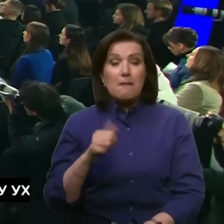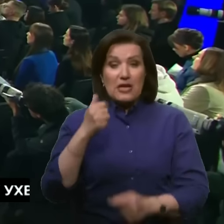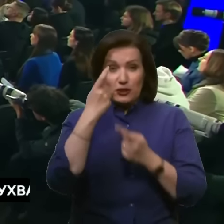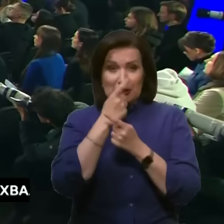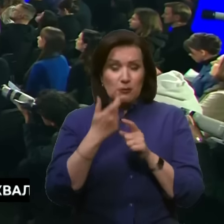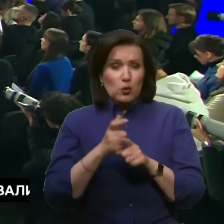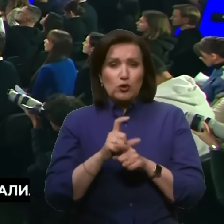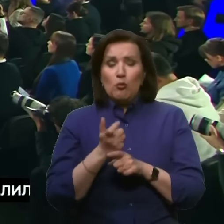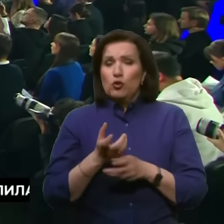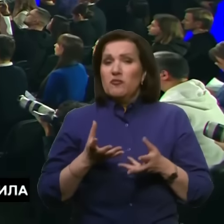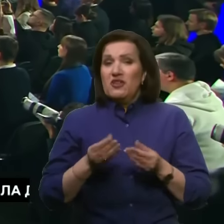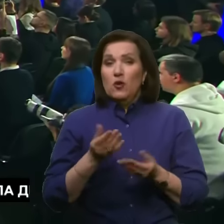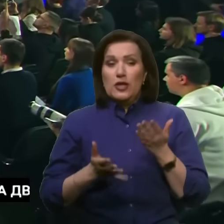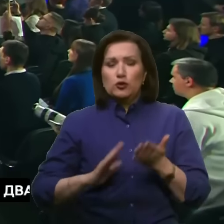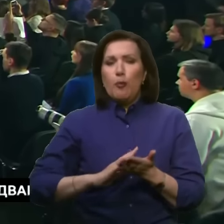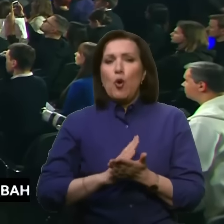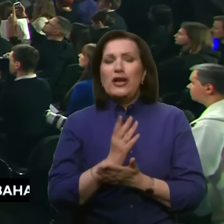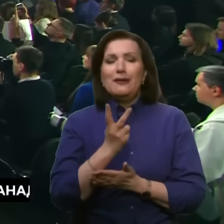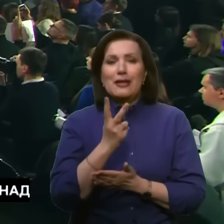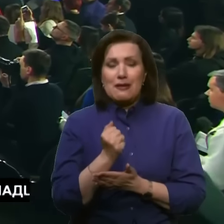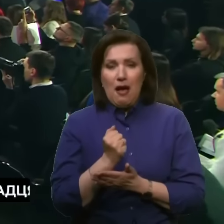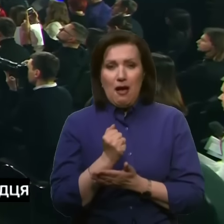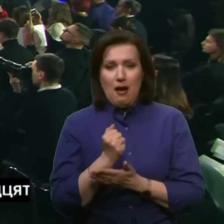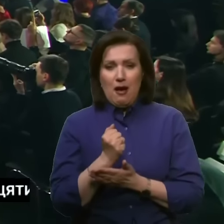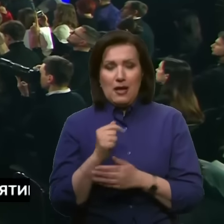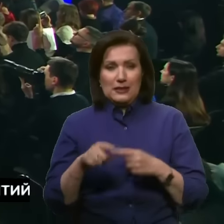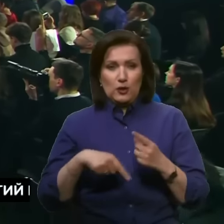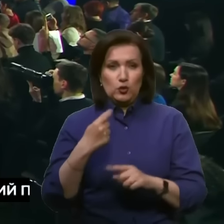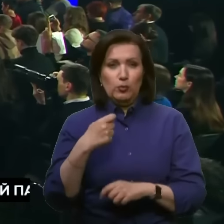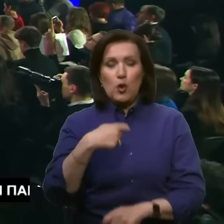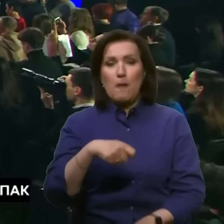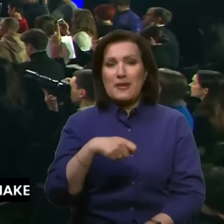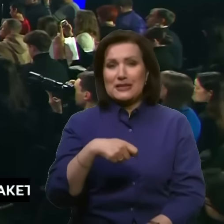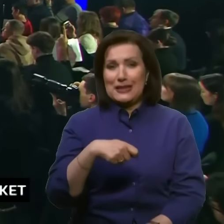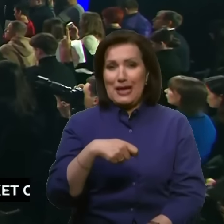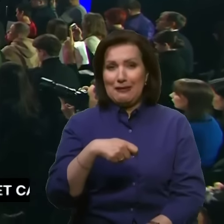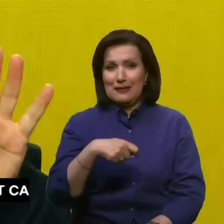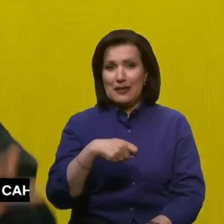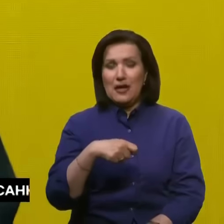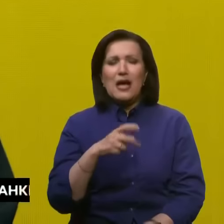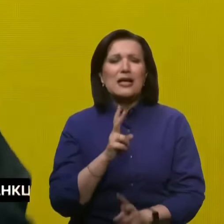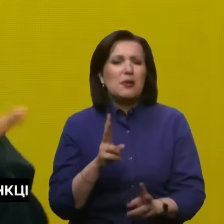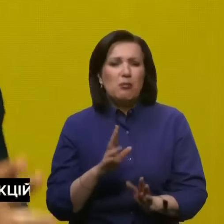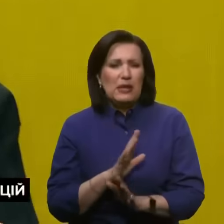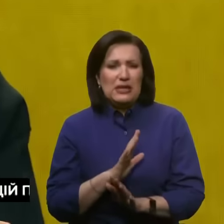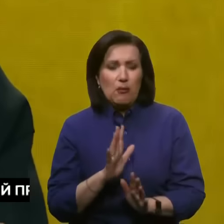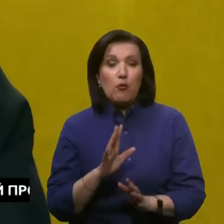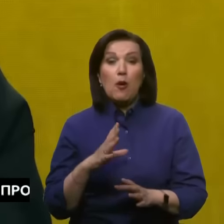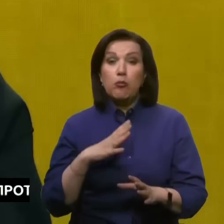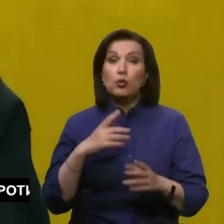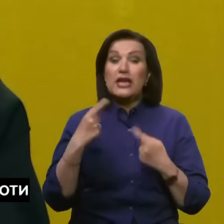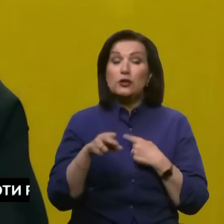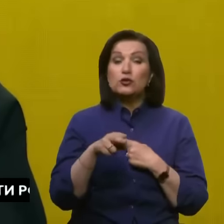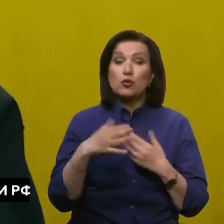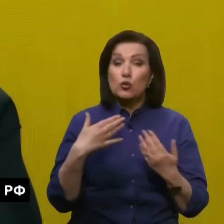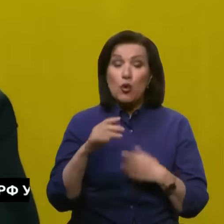сигнали будуть дуже впливові. Якщо політика наступного президента, ким би він не був, буде іншою до